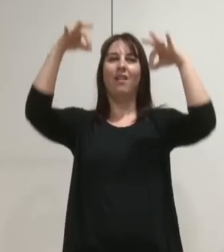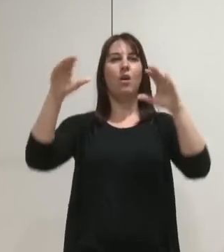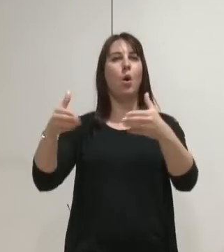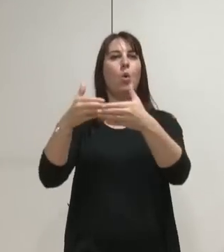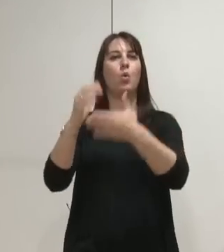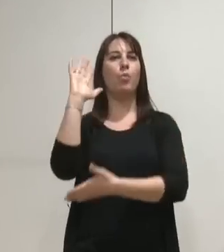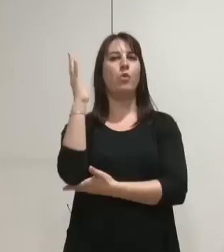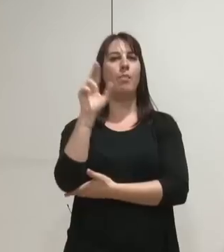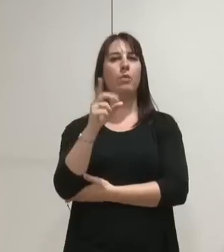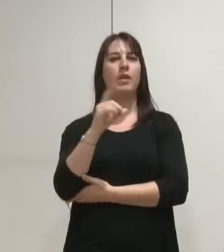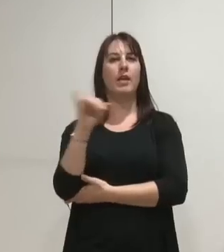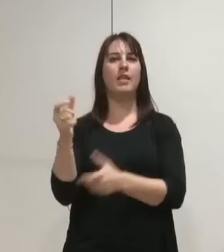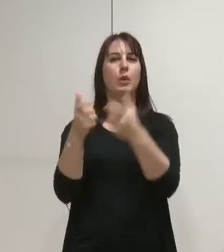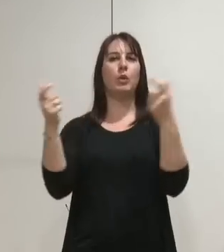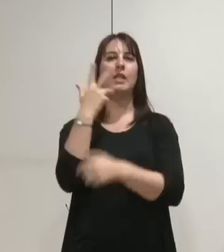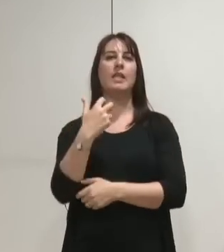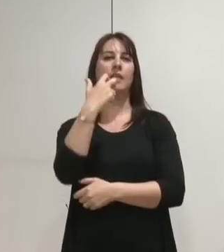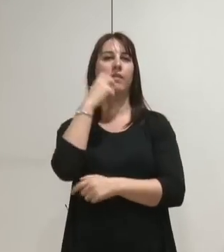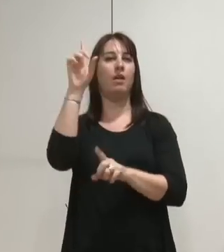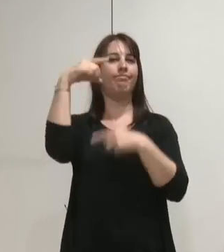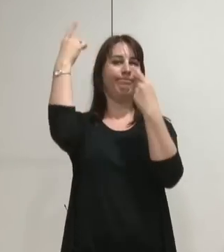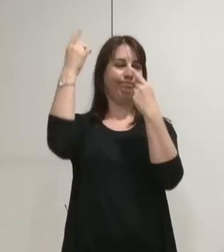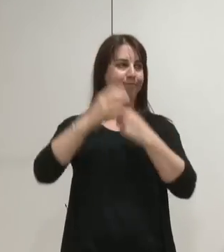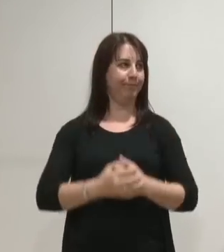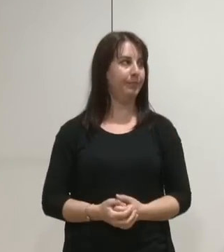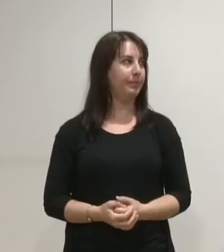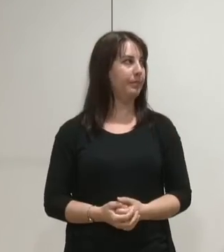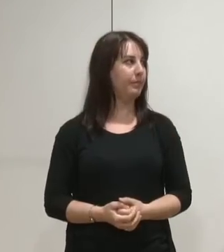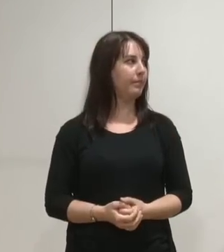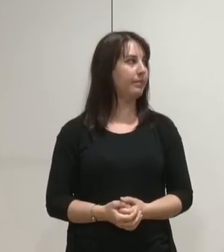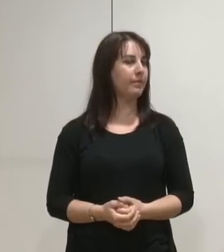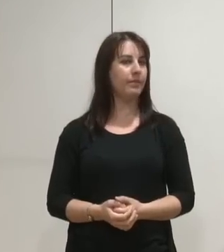groupe um société civile